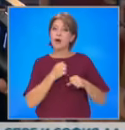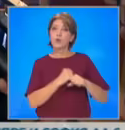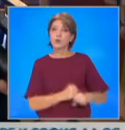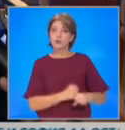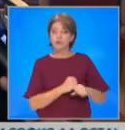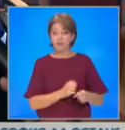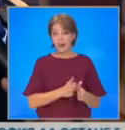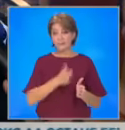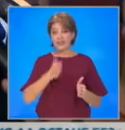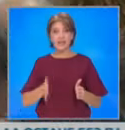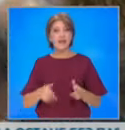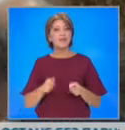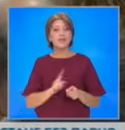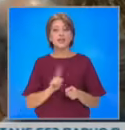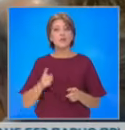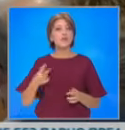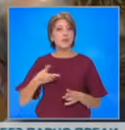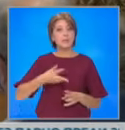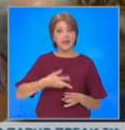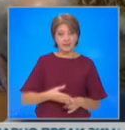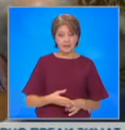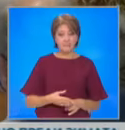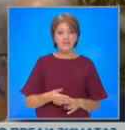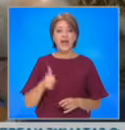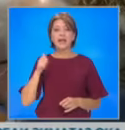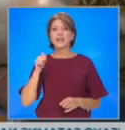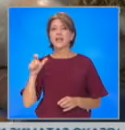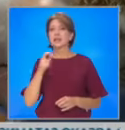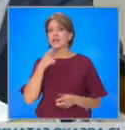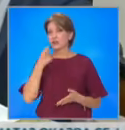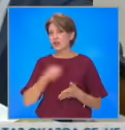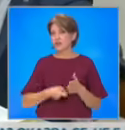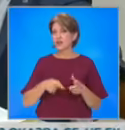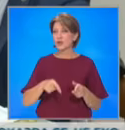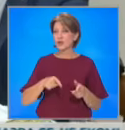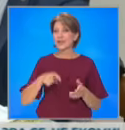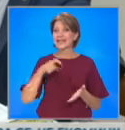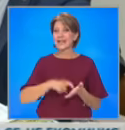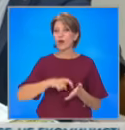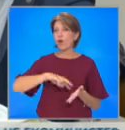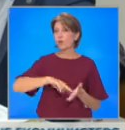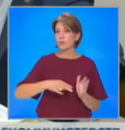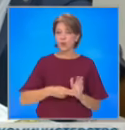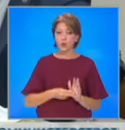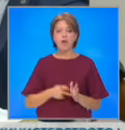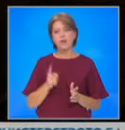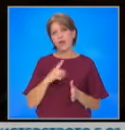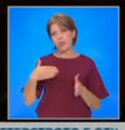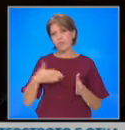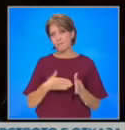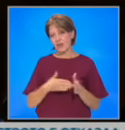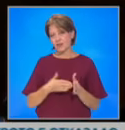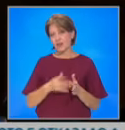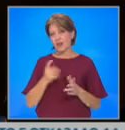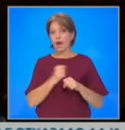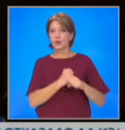мандат не може да се прекратява с обикновен закон. Атанас Славов обаче твърди, че законопроектът не противоречи на решението на Конституционния съд.